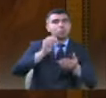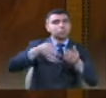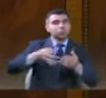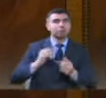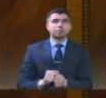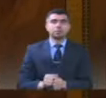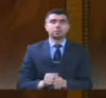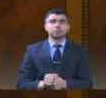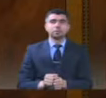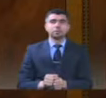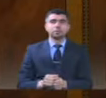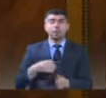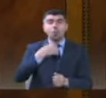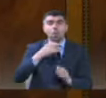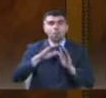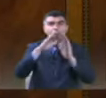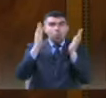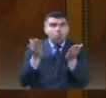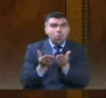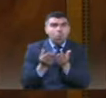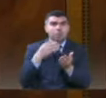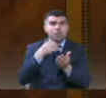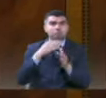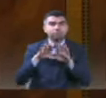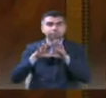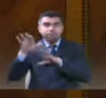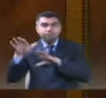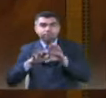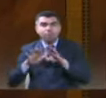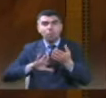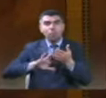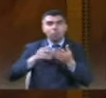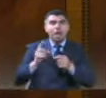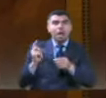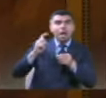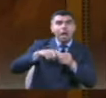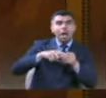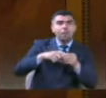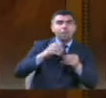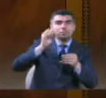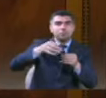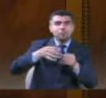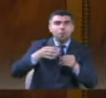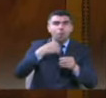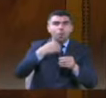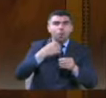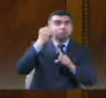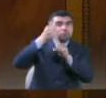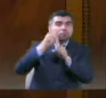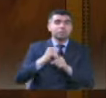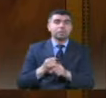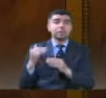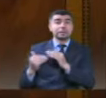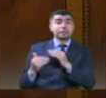حد. وفي ظل هذه الظرفية الصعبة فإن مجموعة من النقابات تطالب بإجراءات من قبيل الزيادة